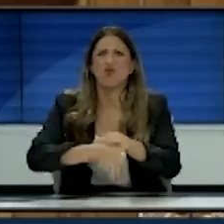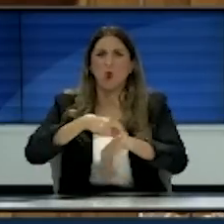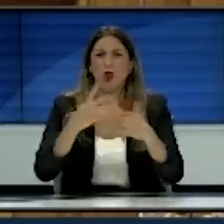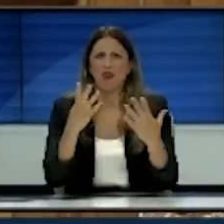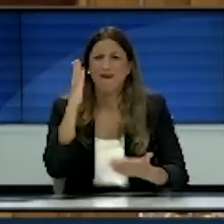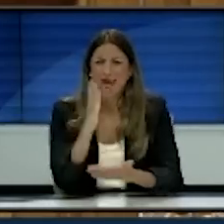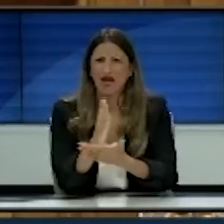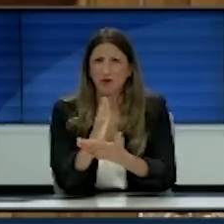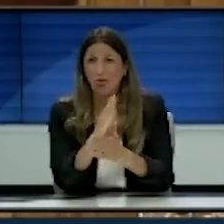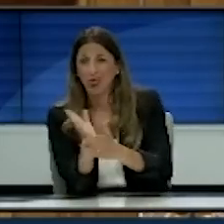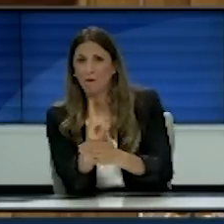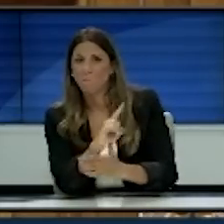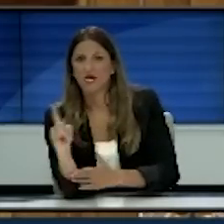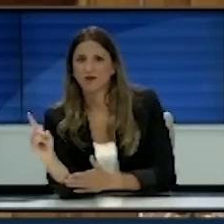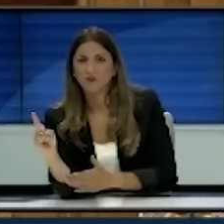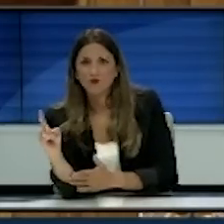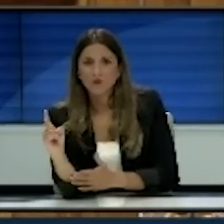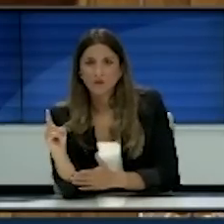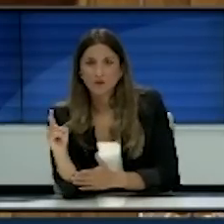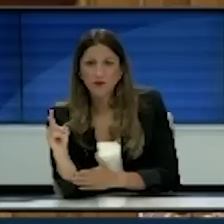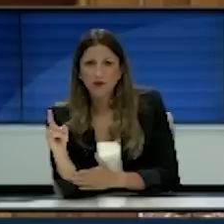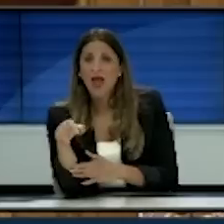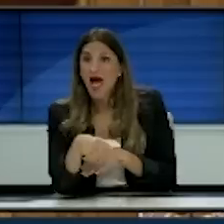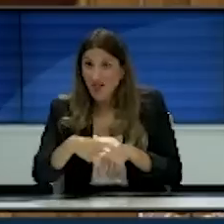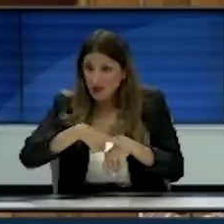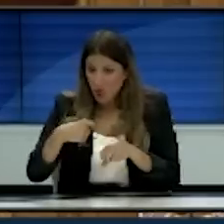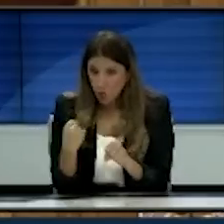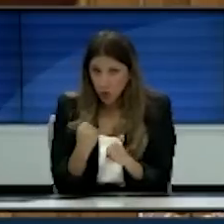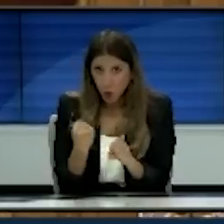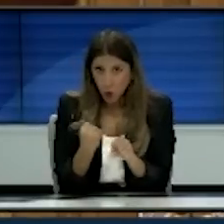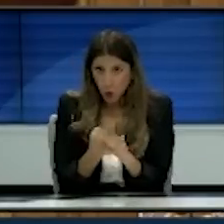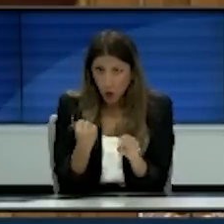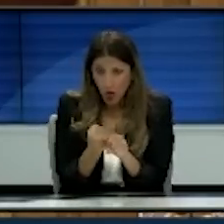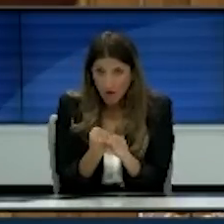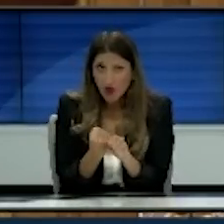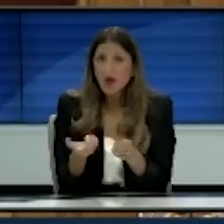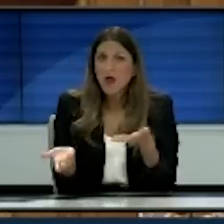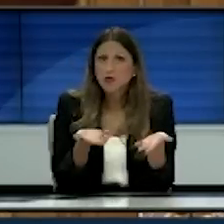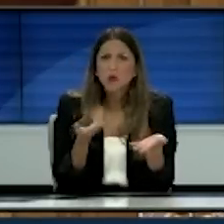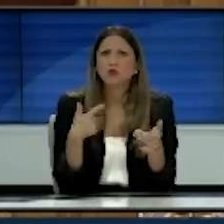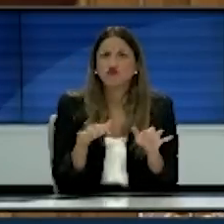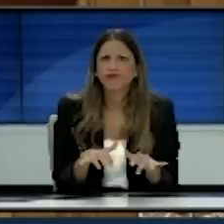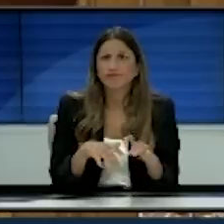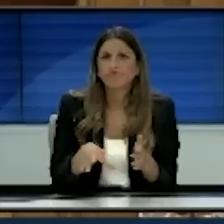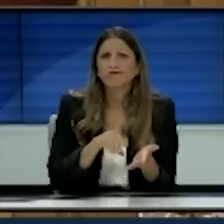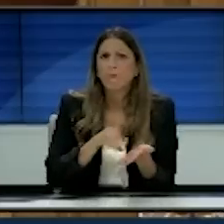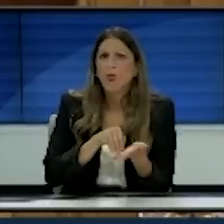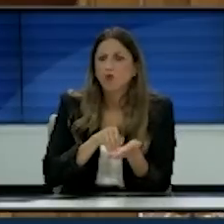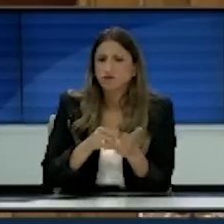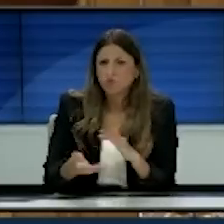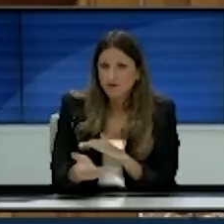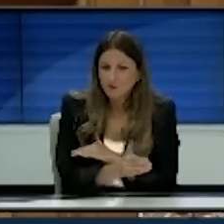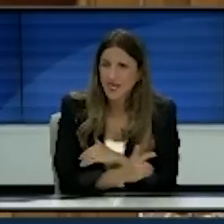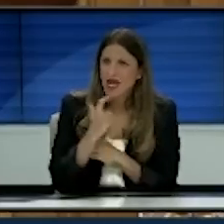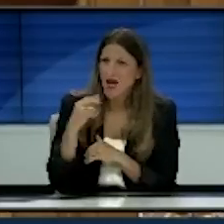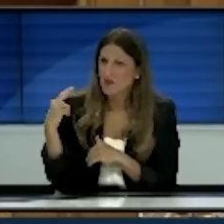το βράδυ, ενώ ακόμα ήταν στο πόστο τους και εξυπηρετούσαν πελάτες. Και ύστερα μιλάτε από αυτό εδώ